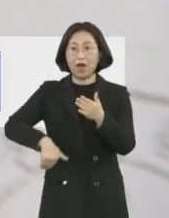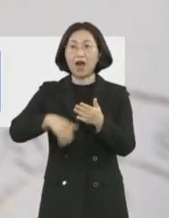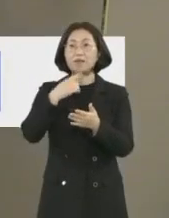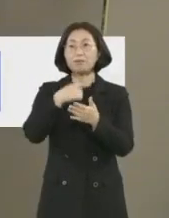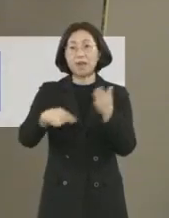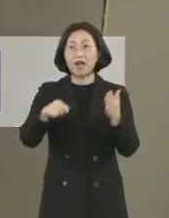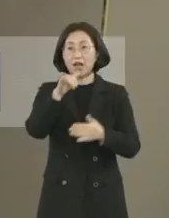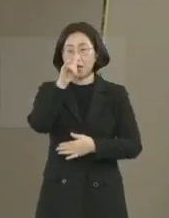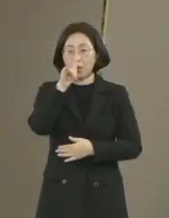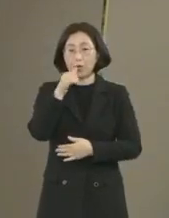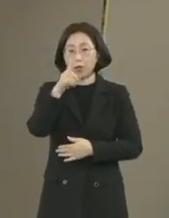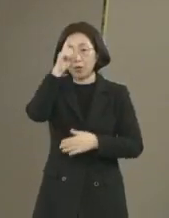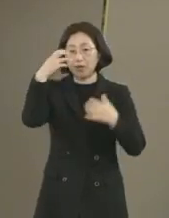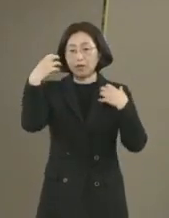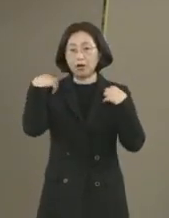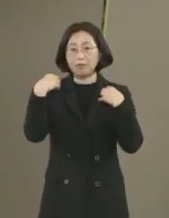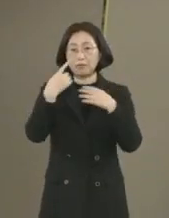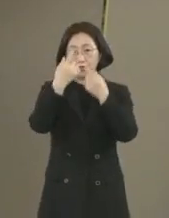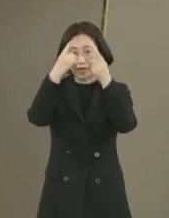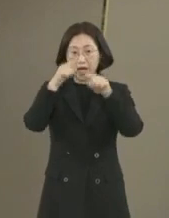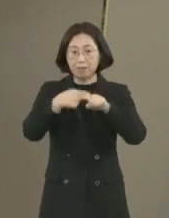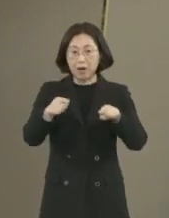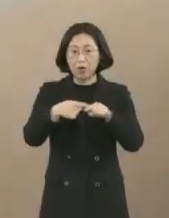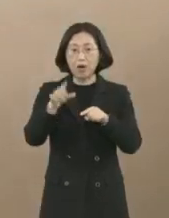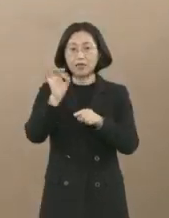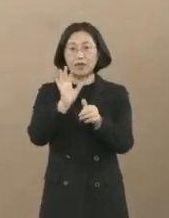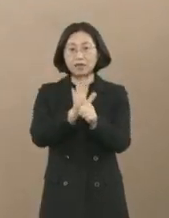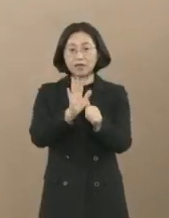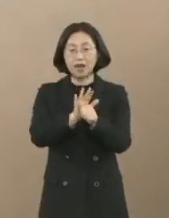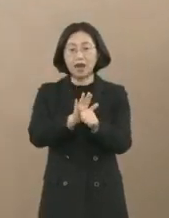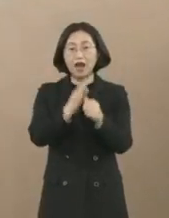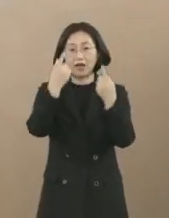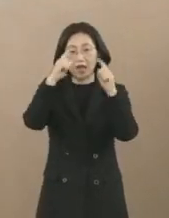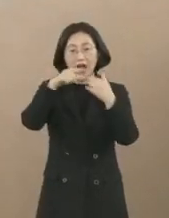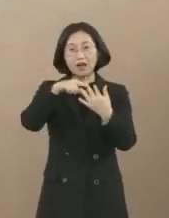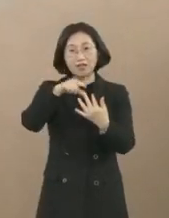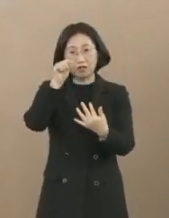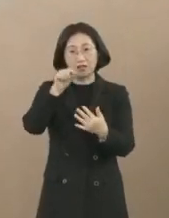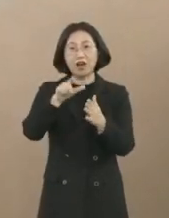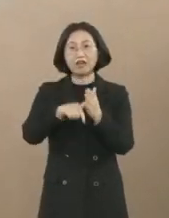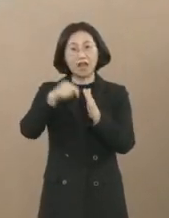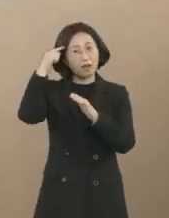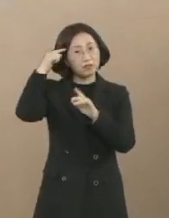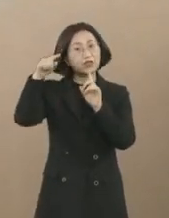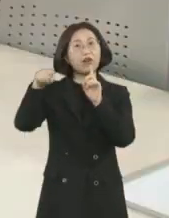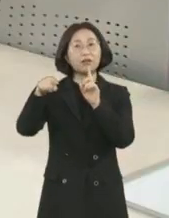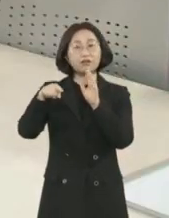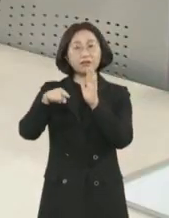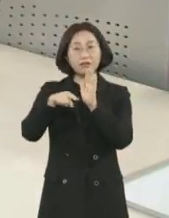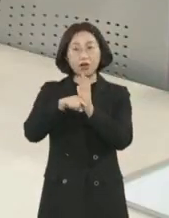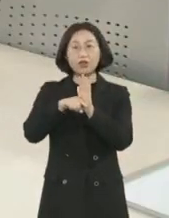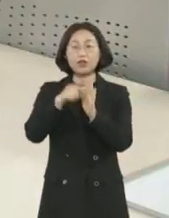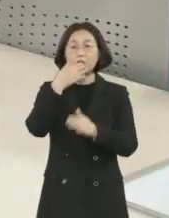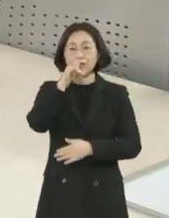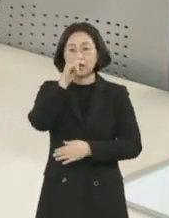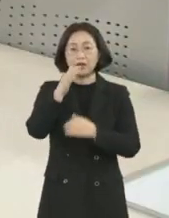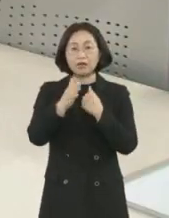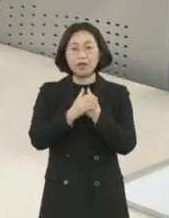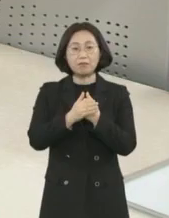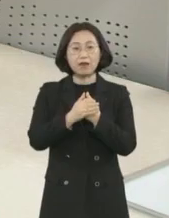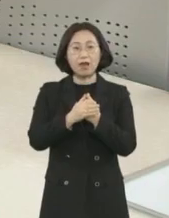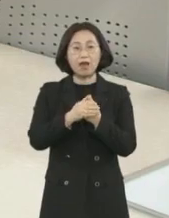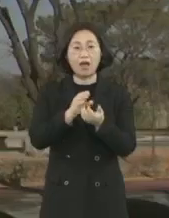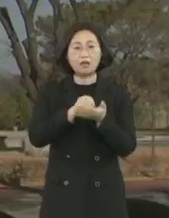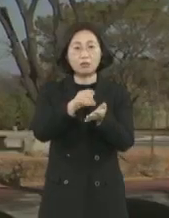됩니다. 또한 정부의 대학평가와 재정지원대학 선정 등에서의 부정적 요인이 될 수 있어 동결 외엔 선택지가